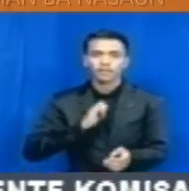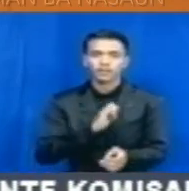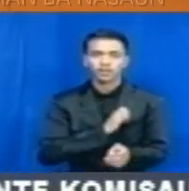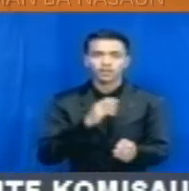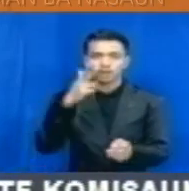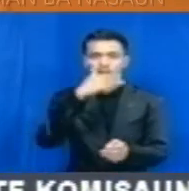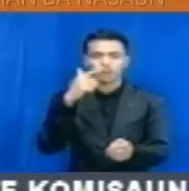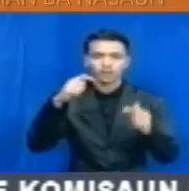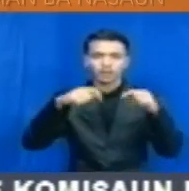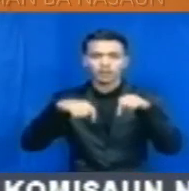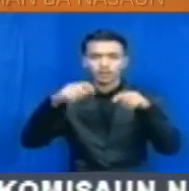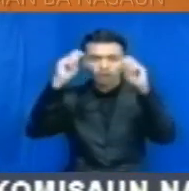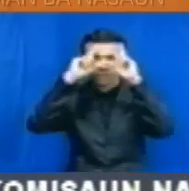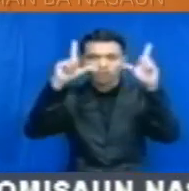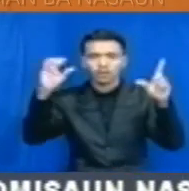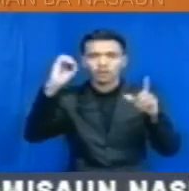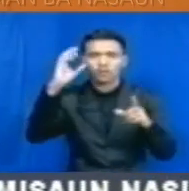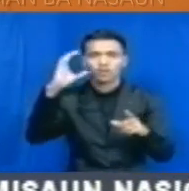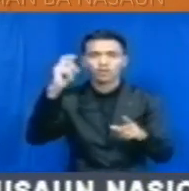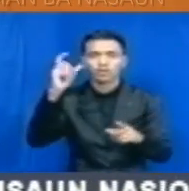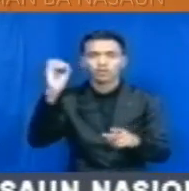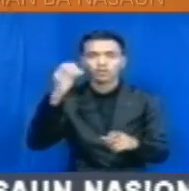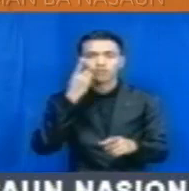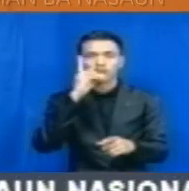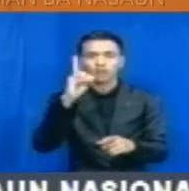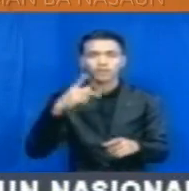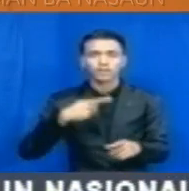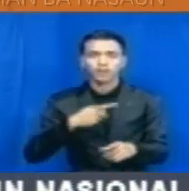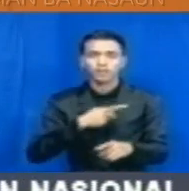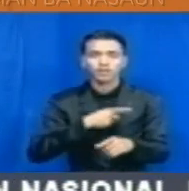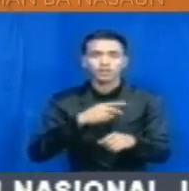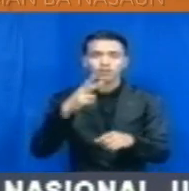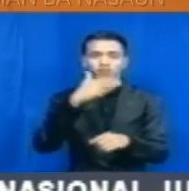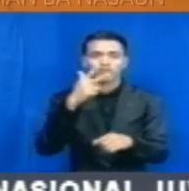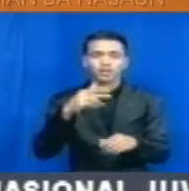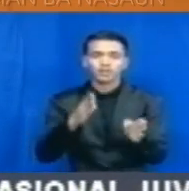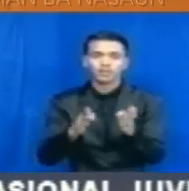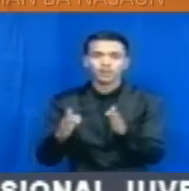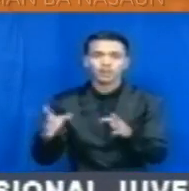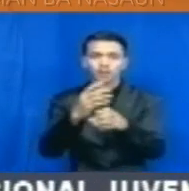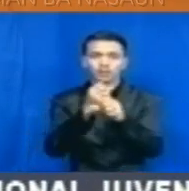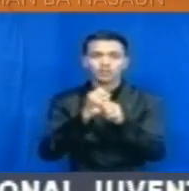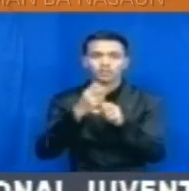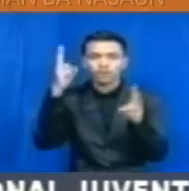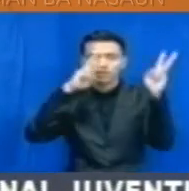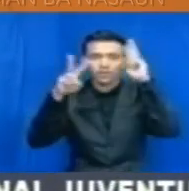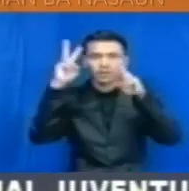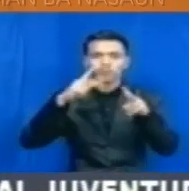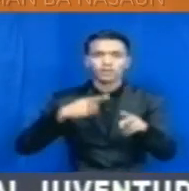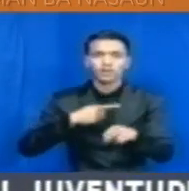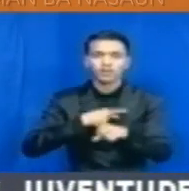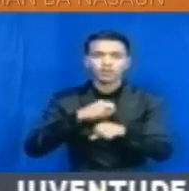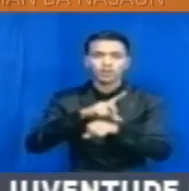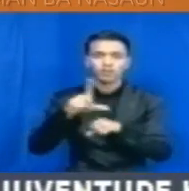Embaixador Indonesia e Timor-Leste, Otto Dorinus, declara Parlamento Indonesia preparado, simo visita Presidente